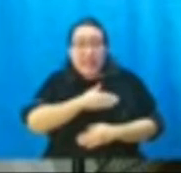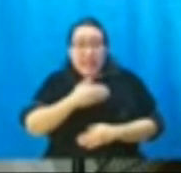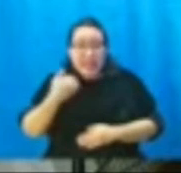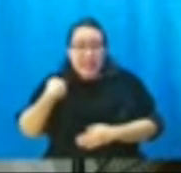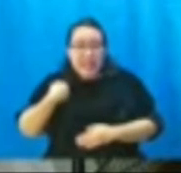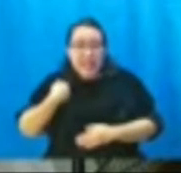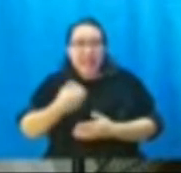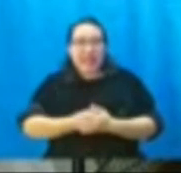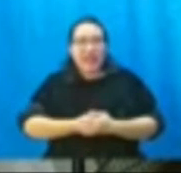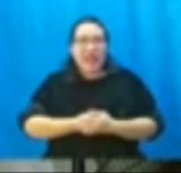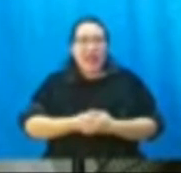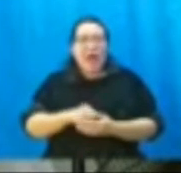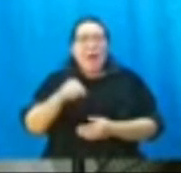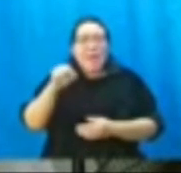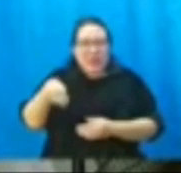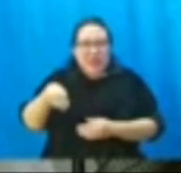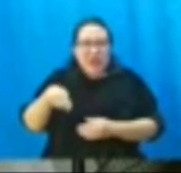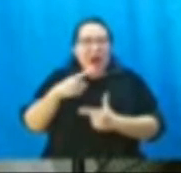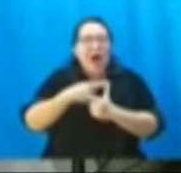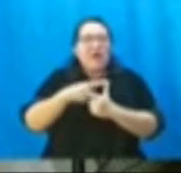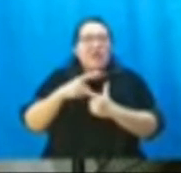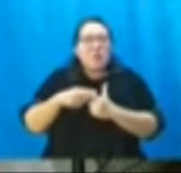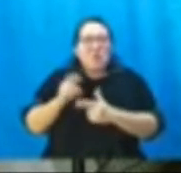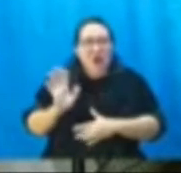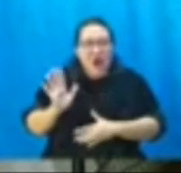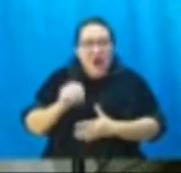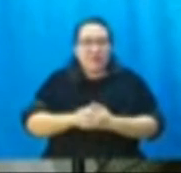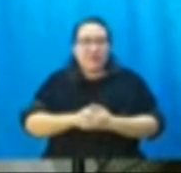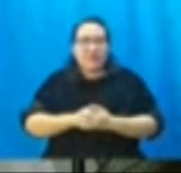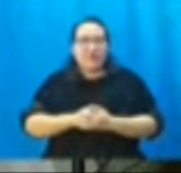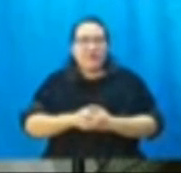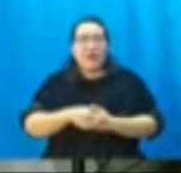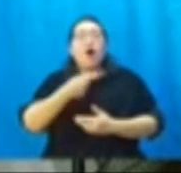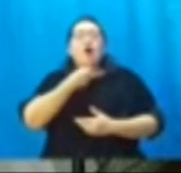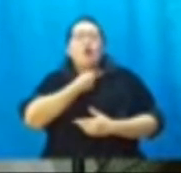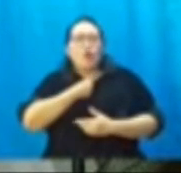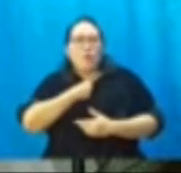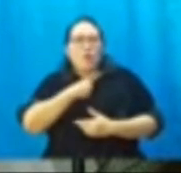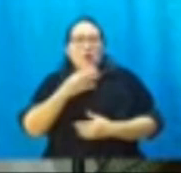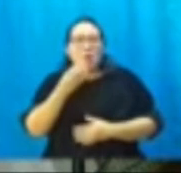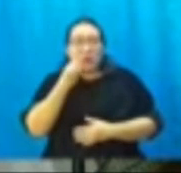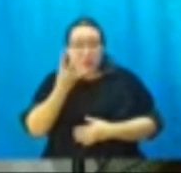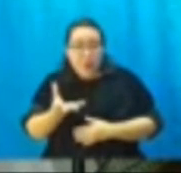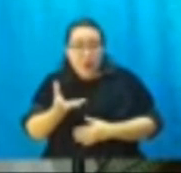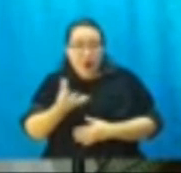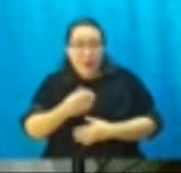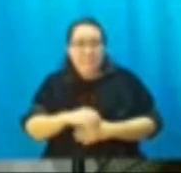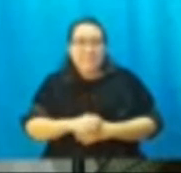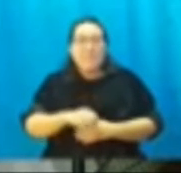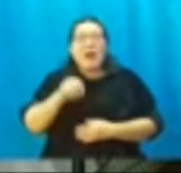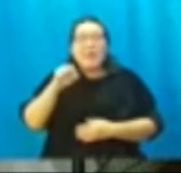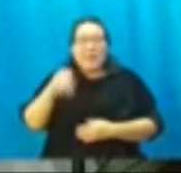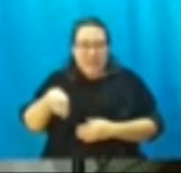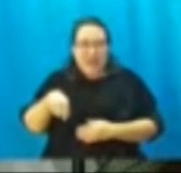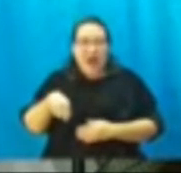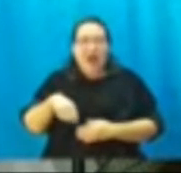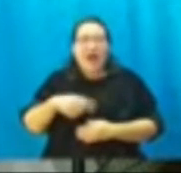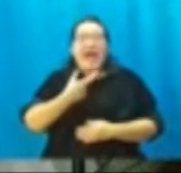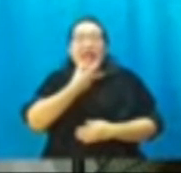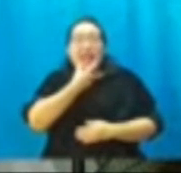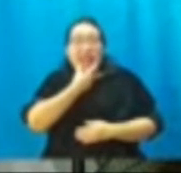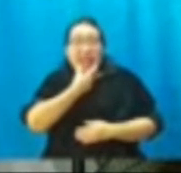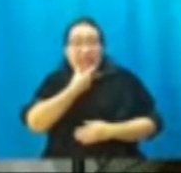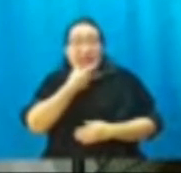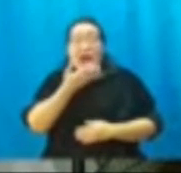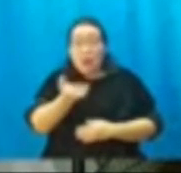Sekaran ini Agak repot postur Oke deh er kauka bayar berapa kami bayar semua Pokoknya